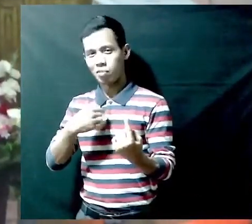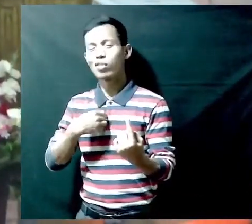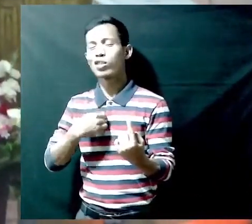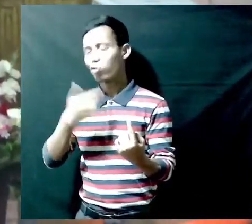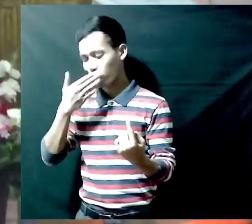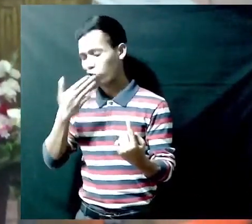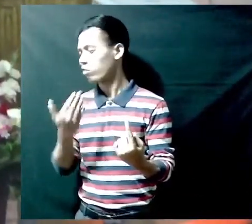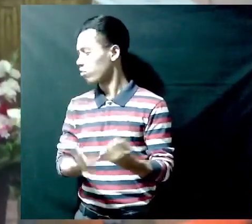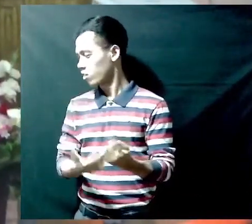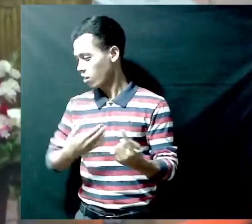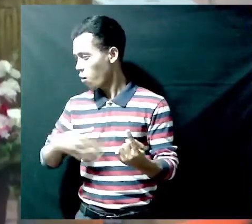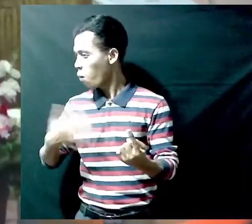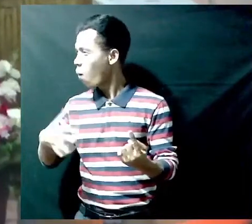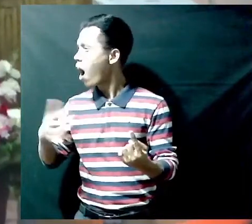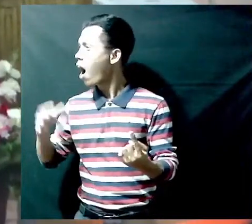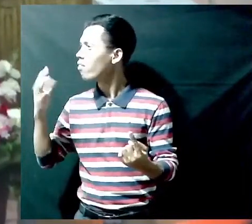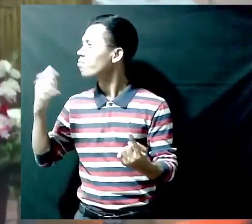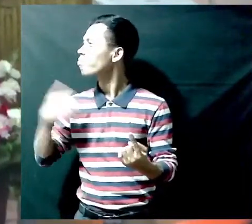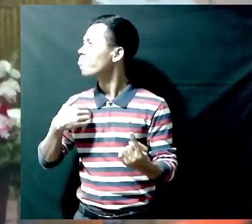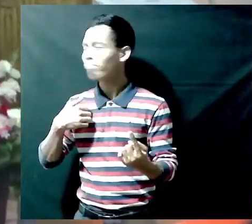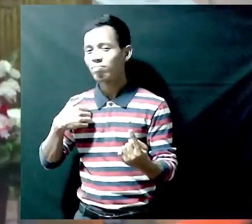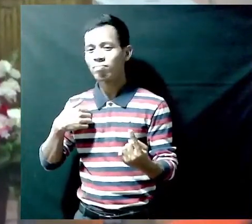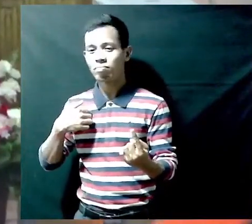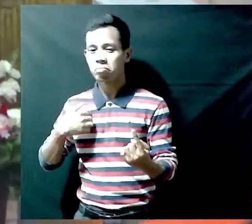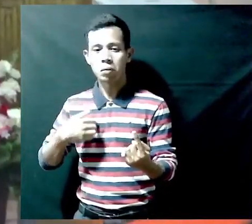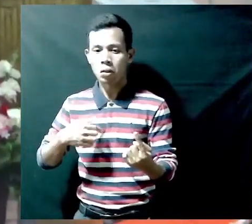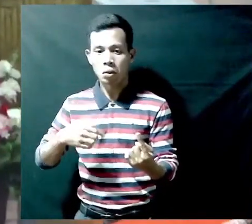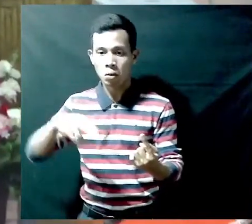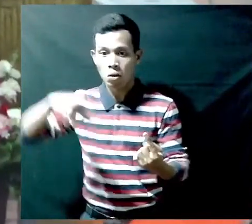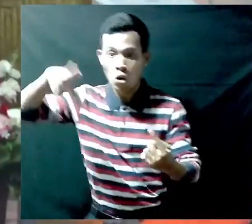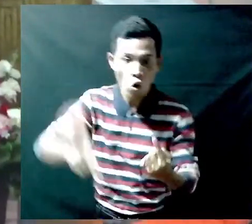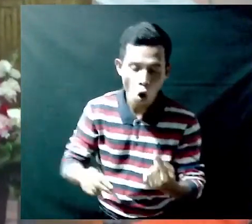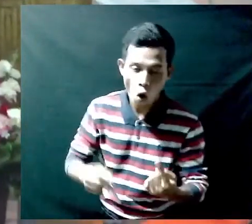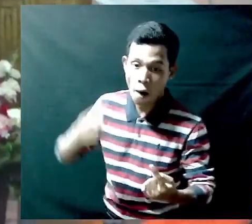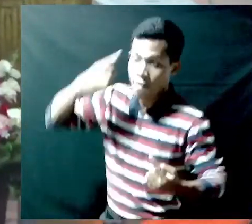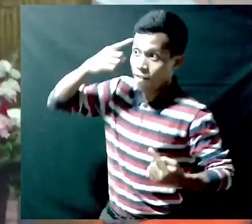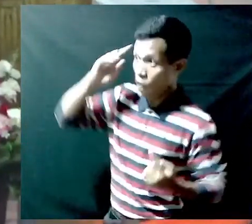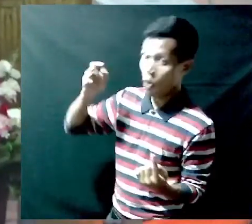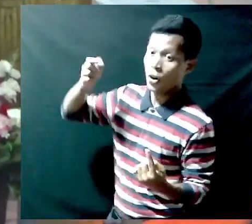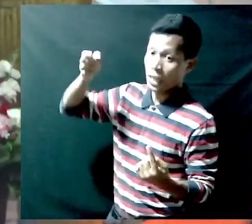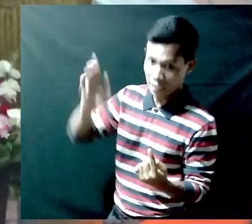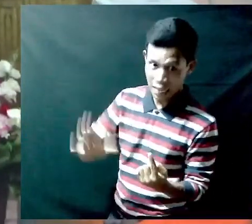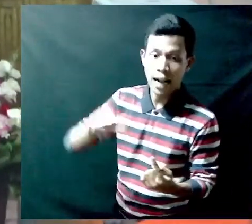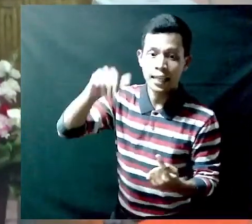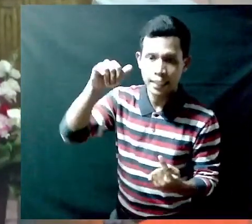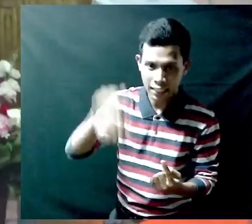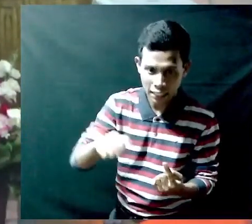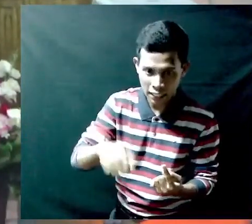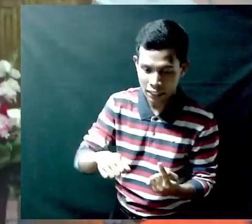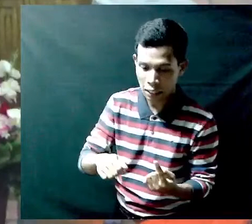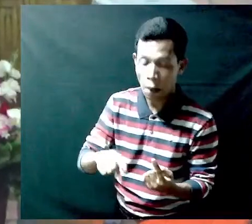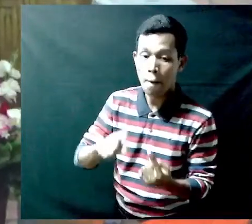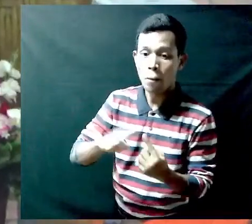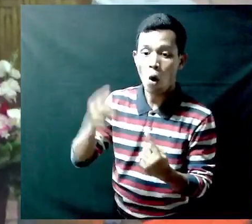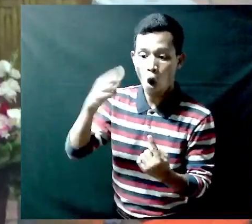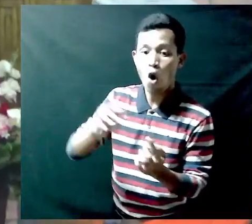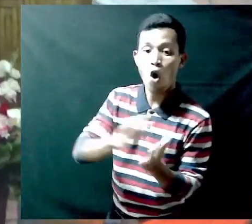ni Lord na gumawa ka ng isang bagay para sa Kanya. Bakit? Kasi pag maganda resulta, baka kunin mo ang